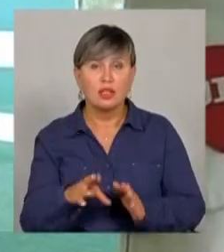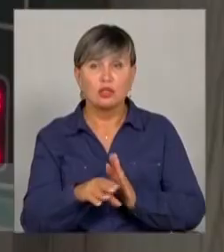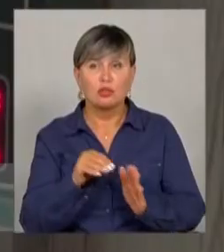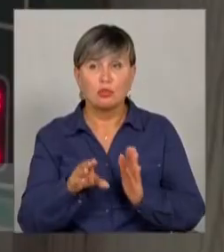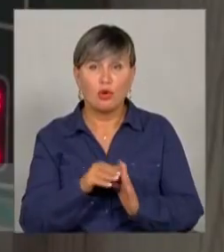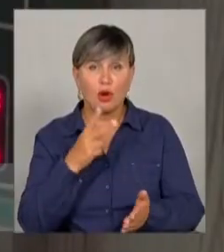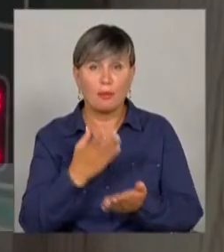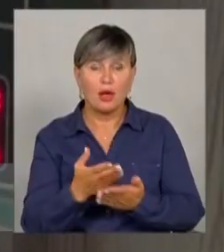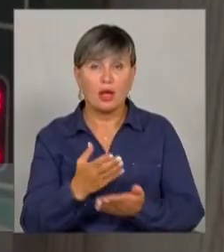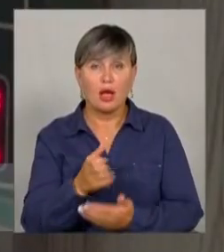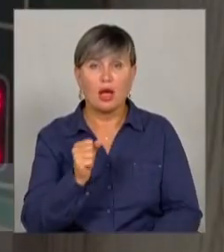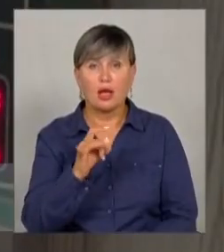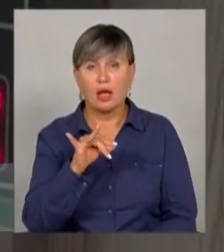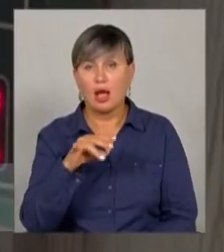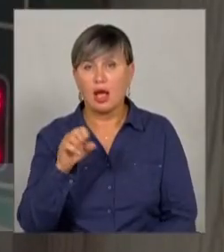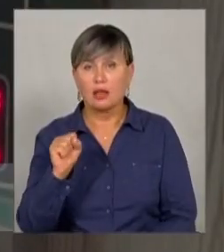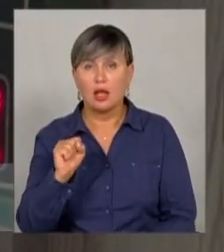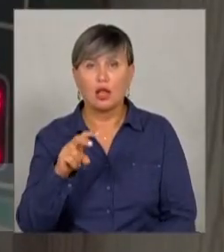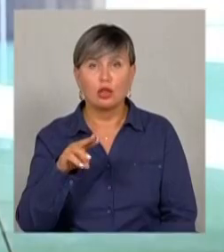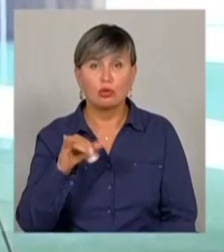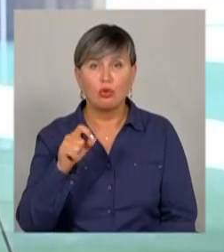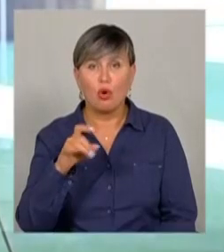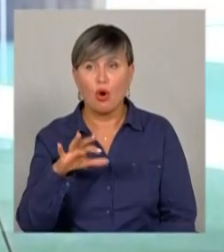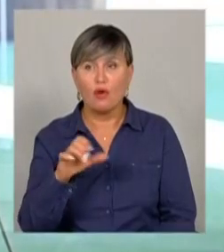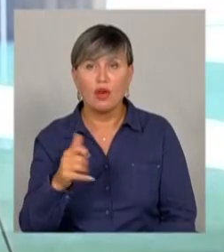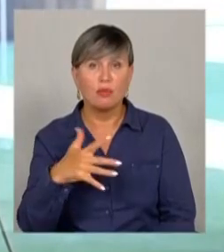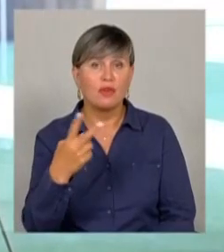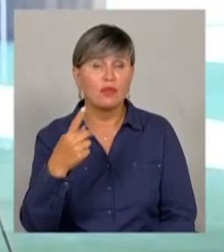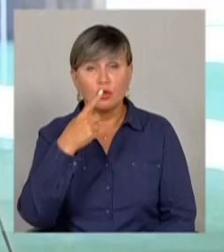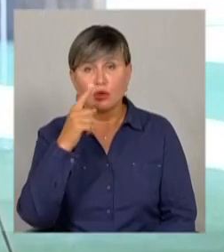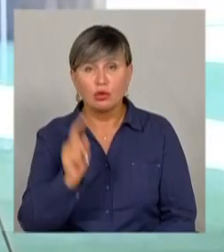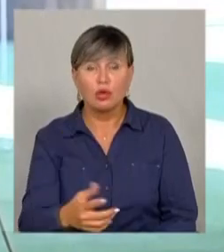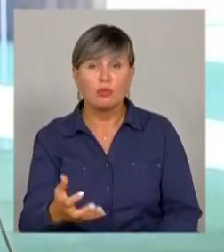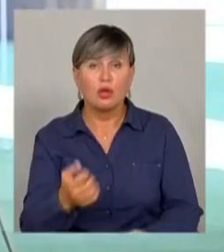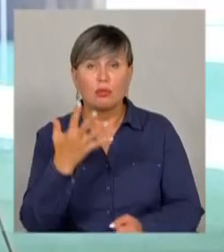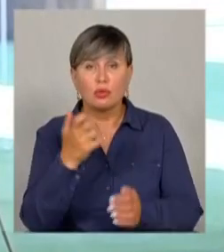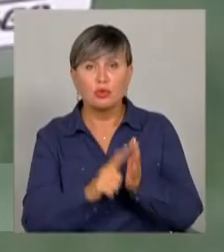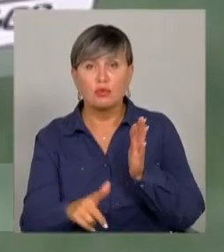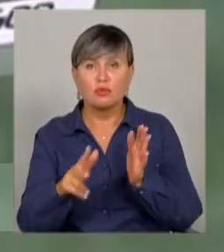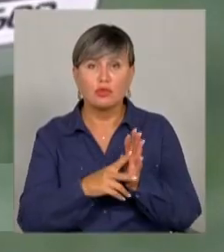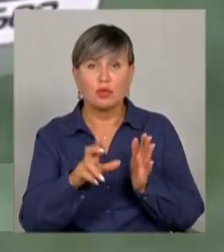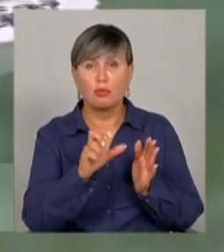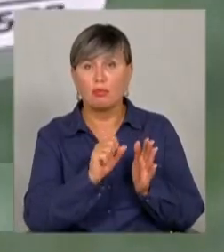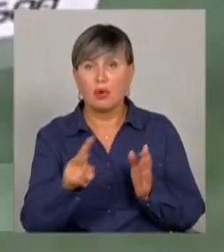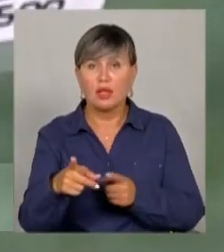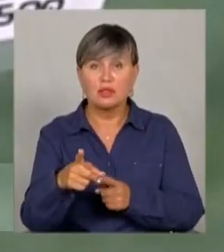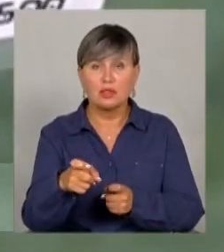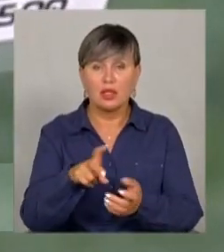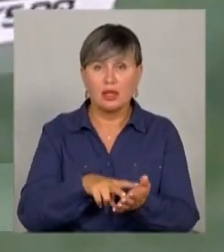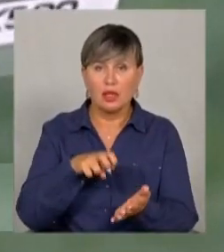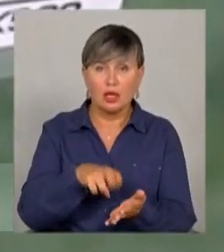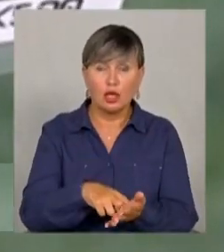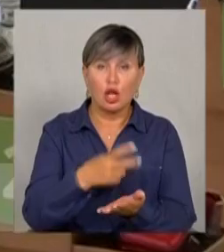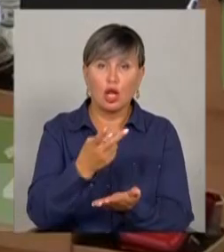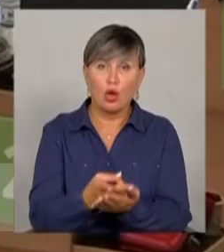Арина Алтухова. Она стала 52-м номером, набрав 578 баллов по стрельбе на коленях, лежа и